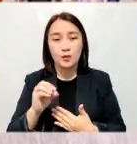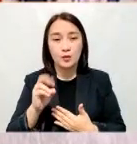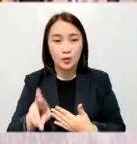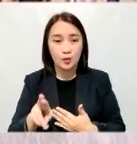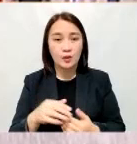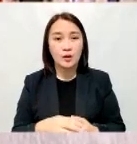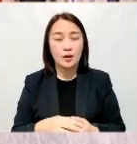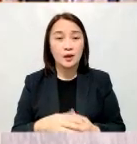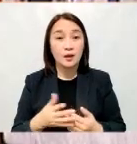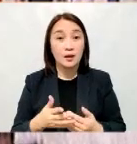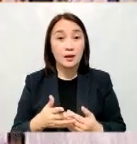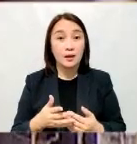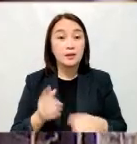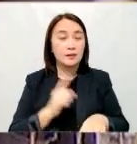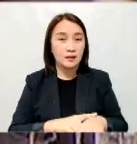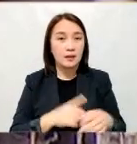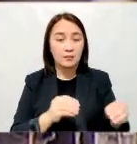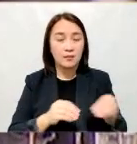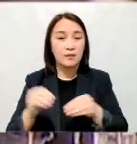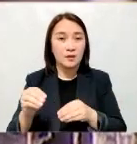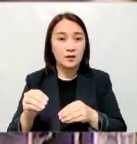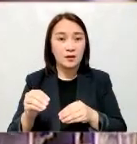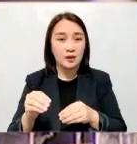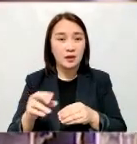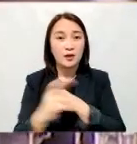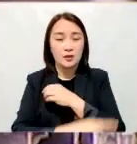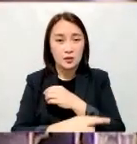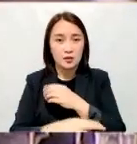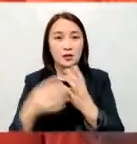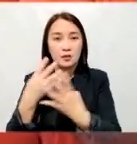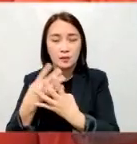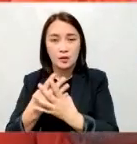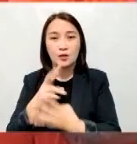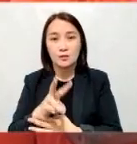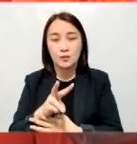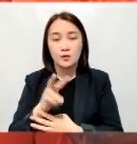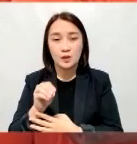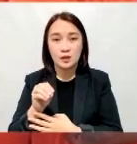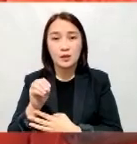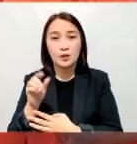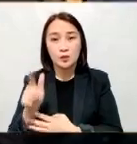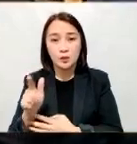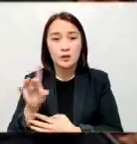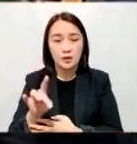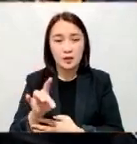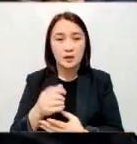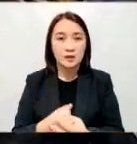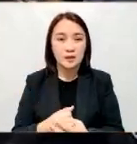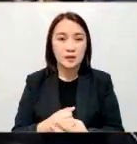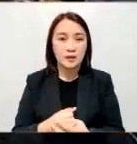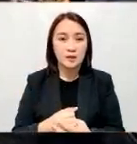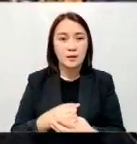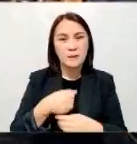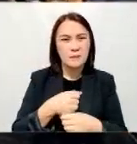ilipat ang mga preso sa mga regional prison bago matapos ang 2028. We will convert yung ating penal farms into